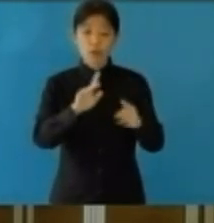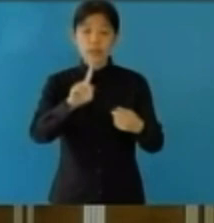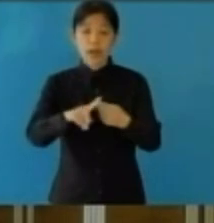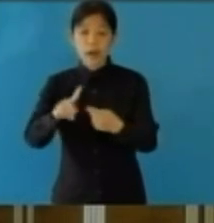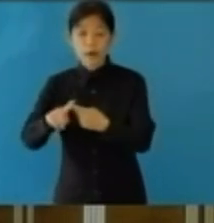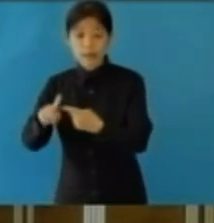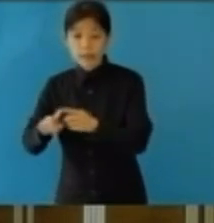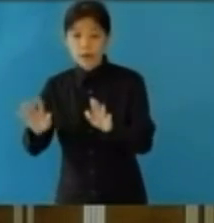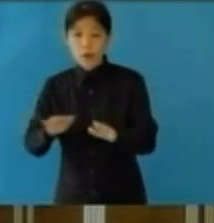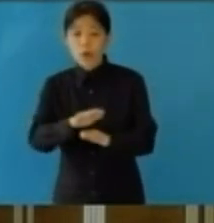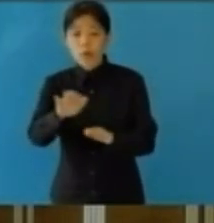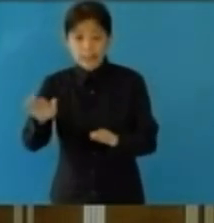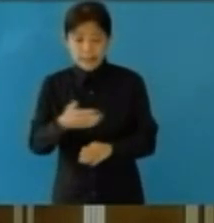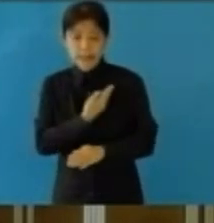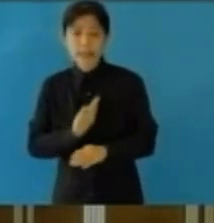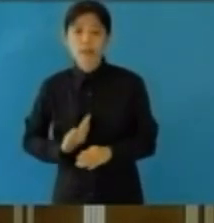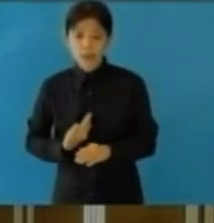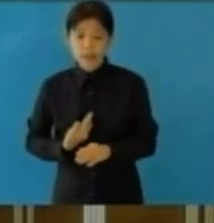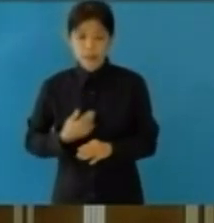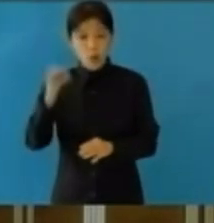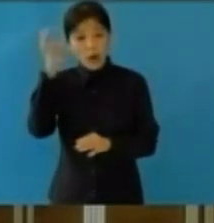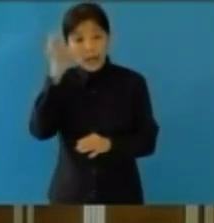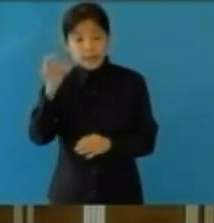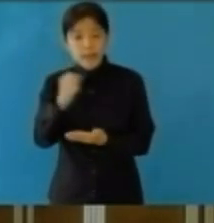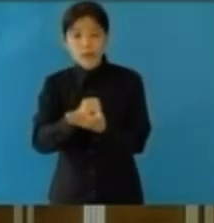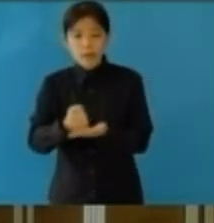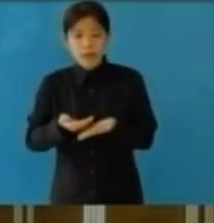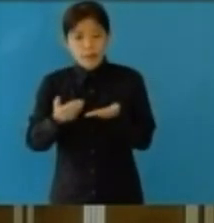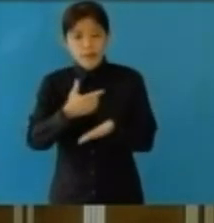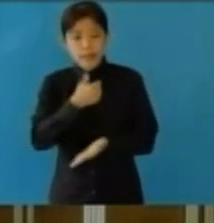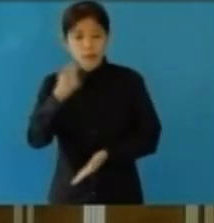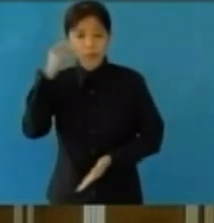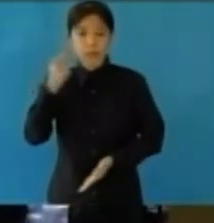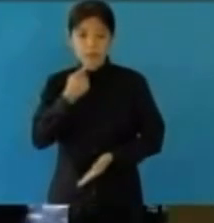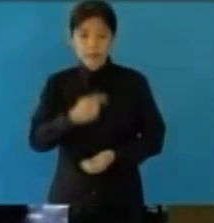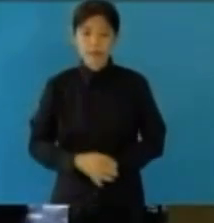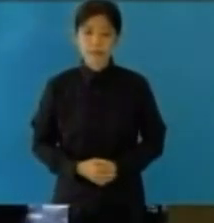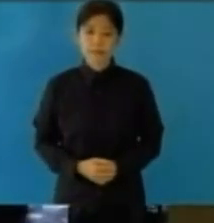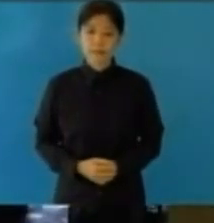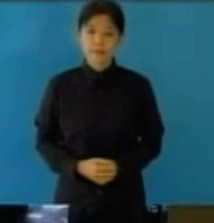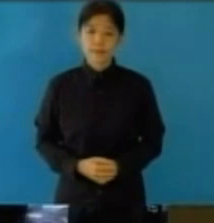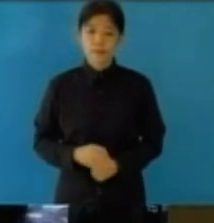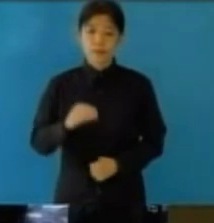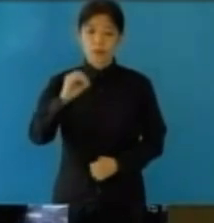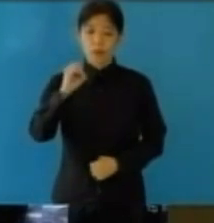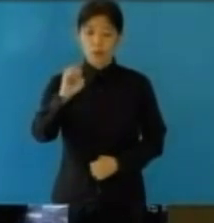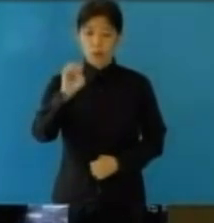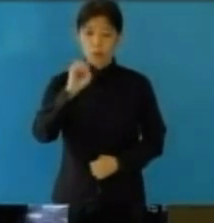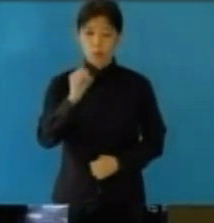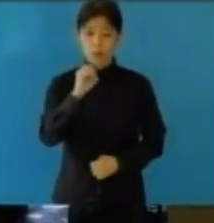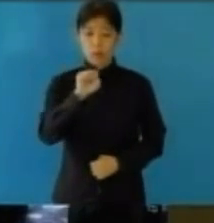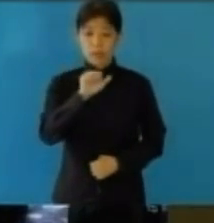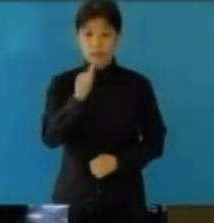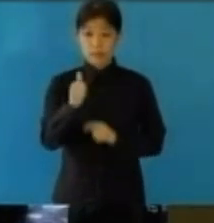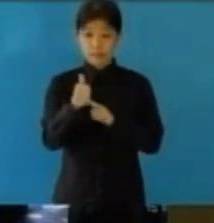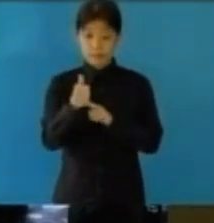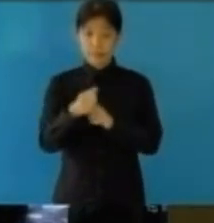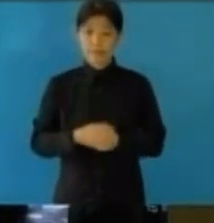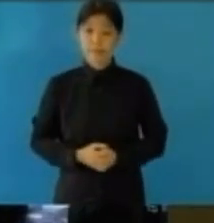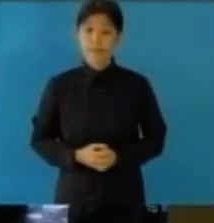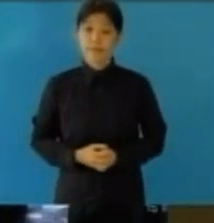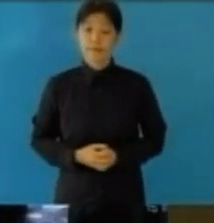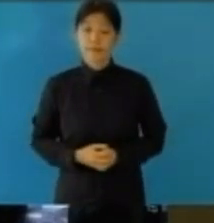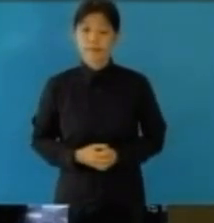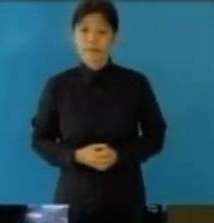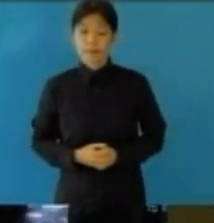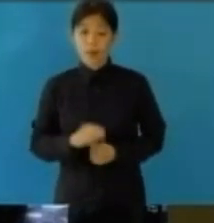感染の機会を設けるよう周知したいと考えております。 長田康秀君。 越田部長に薩摩オイノン